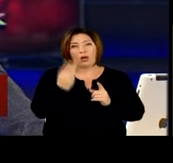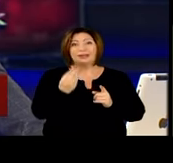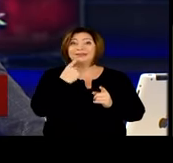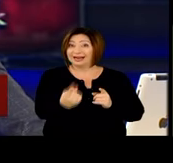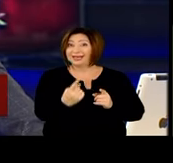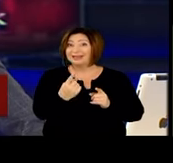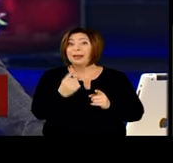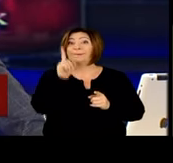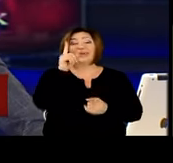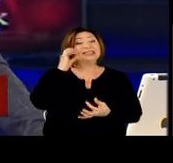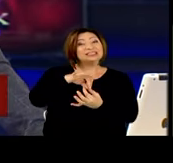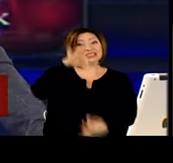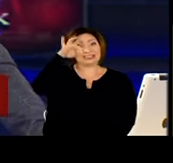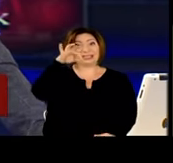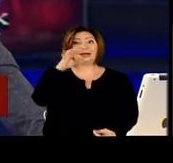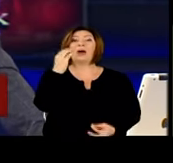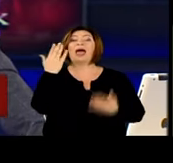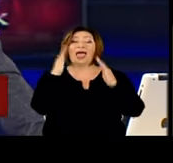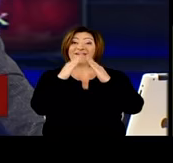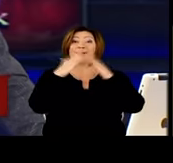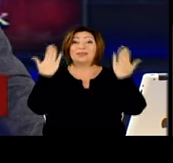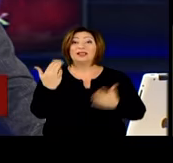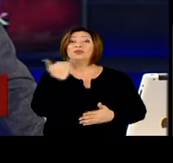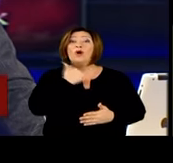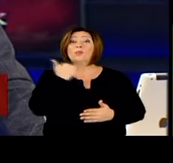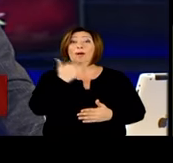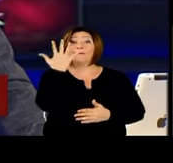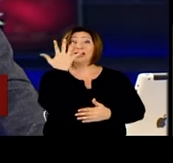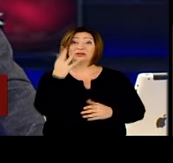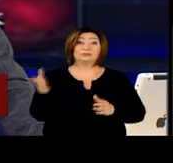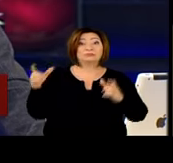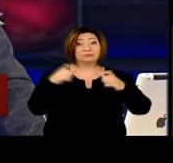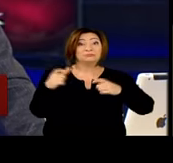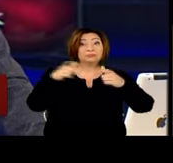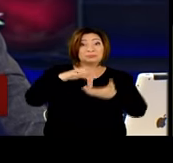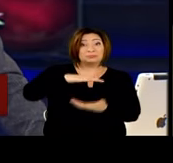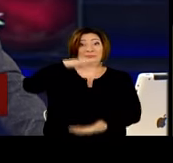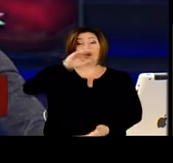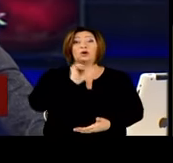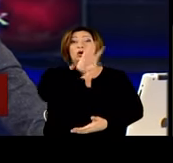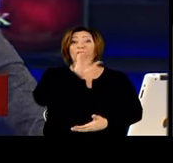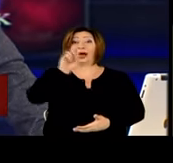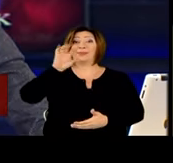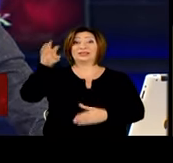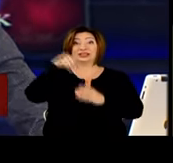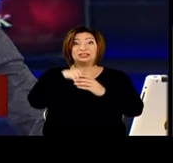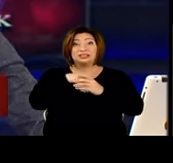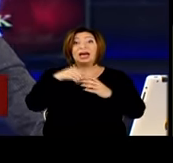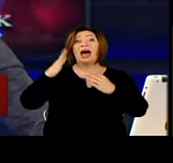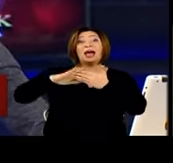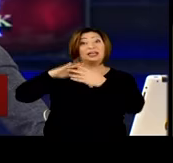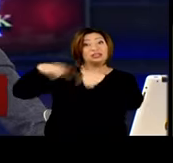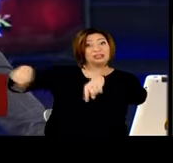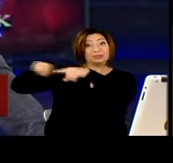derken bir kişilik eve bile torpilli 5 porsiyon göndermek suretiyle ekiplerimiz